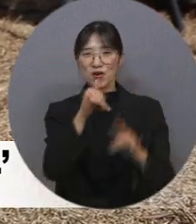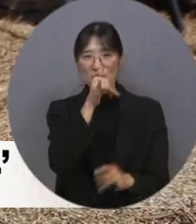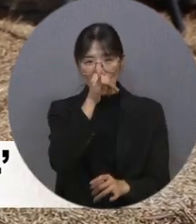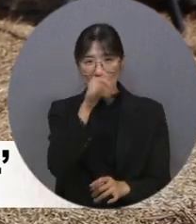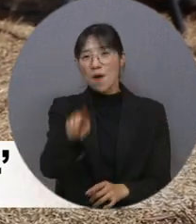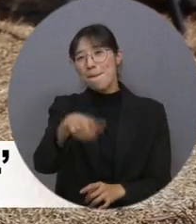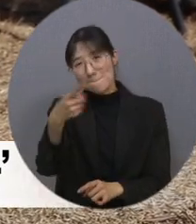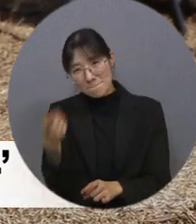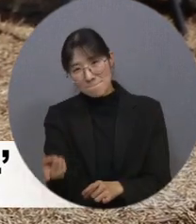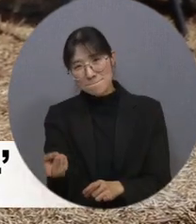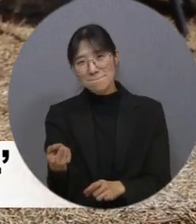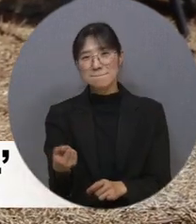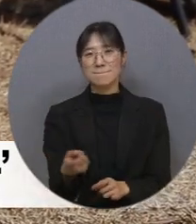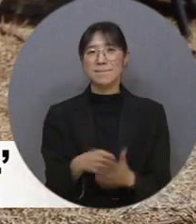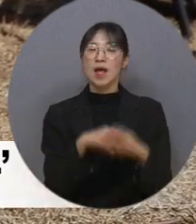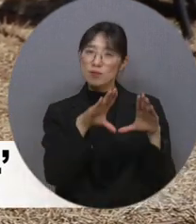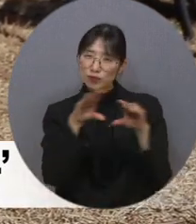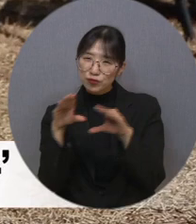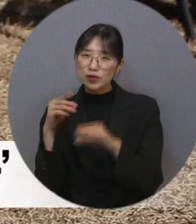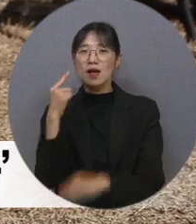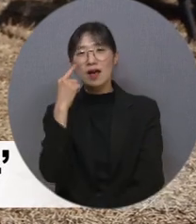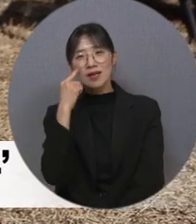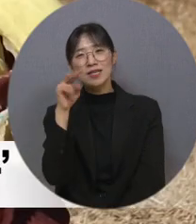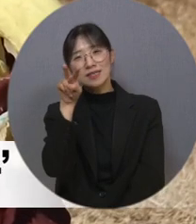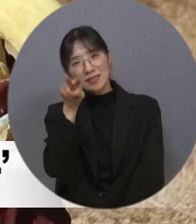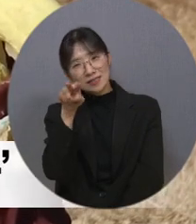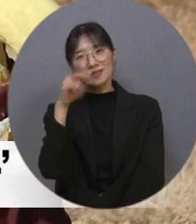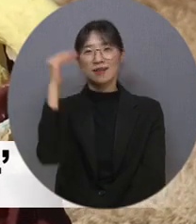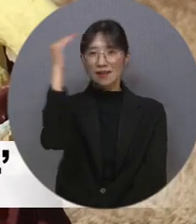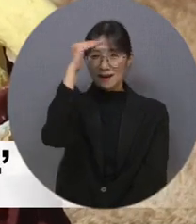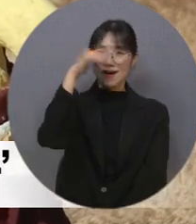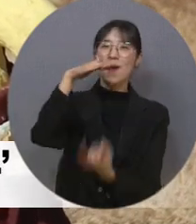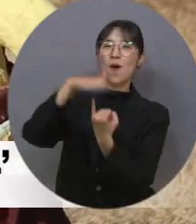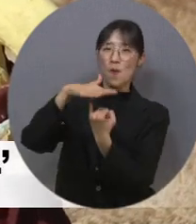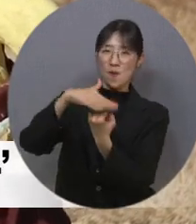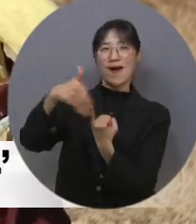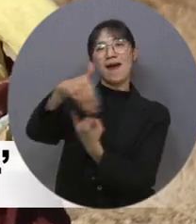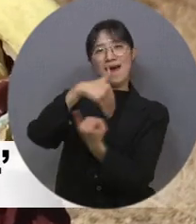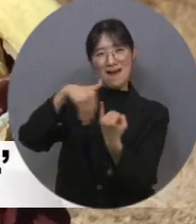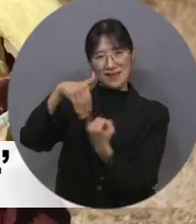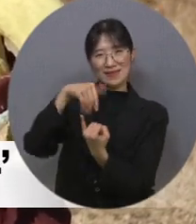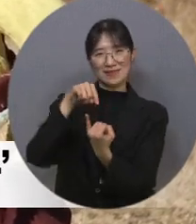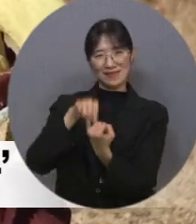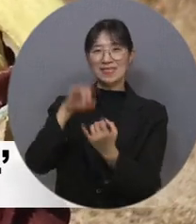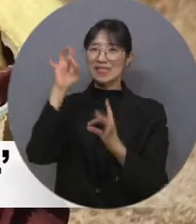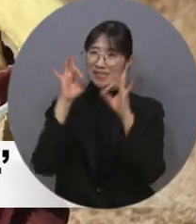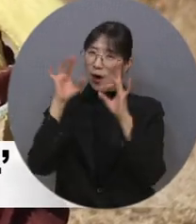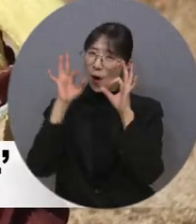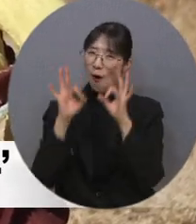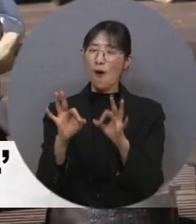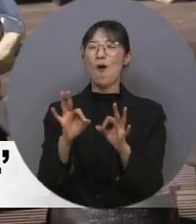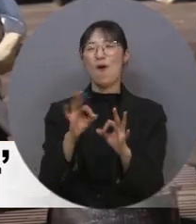그 옆에서 부드러운 시선으로 지켜보는 꼬마 아가씨 인형이 정겹습니다.